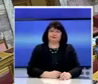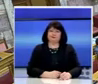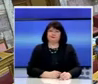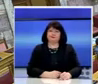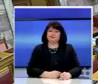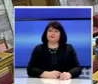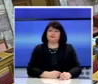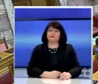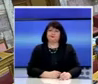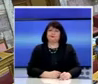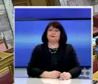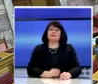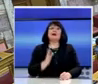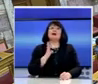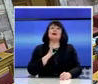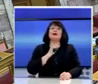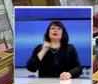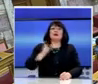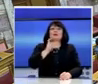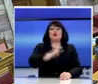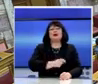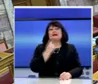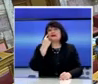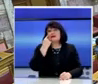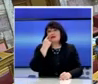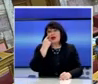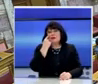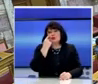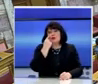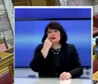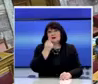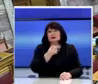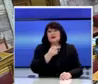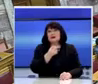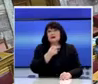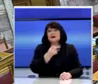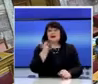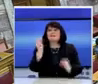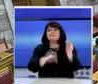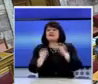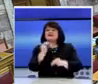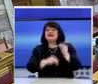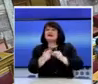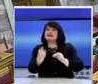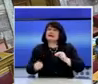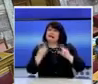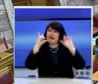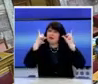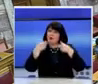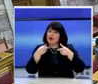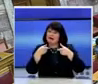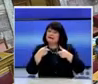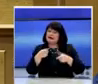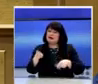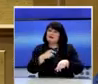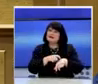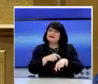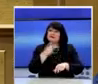είναι αυτό που βλέπουν πια ακόμα και όσοι σας ψήφισαν στις προηγούμενες εκλογές.